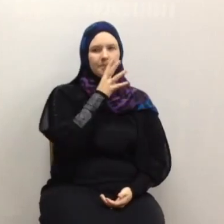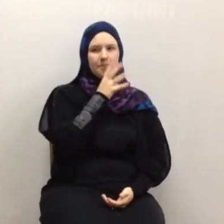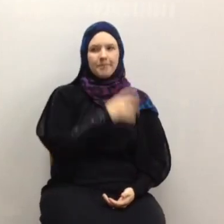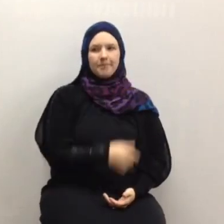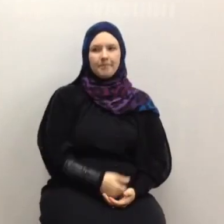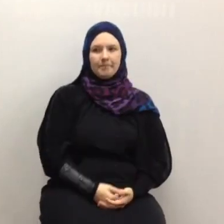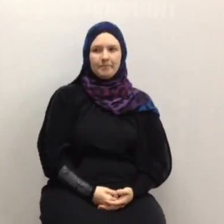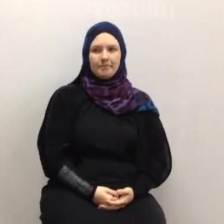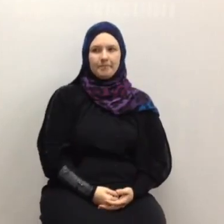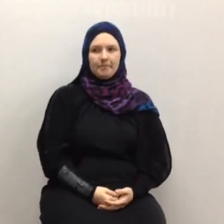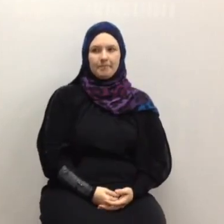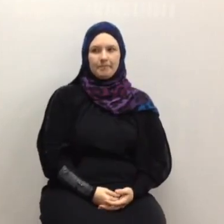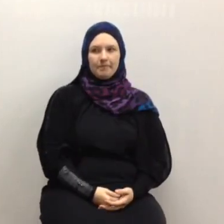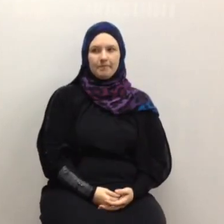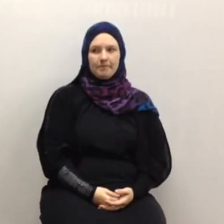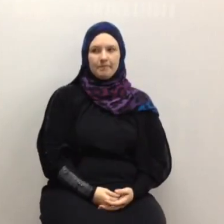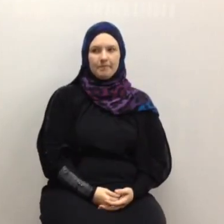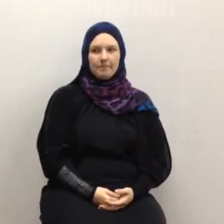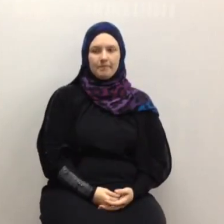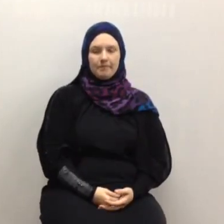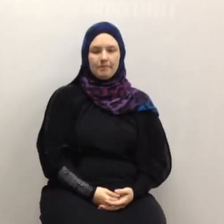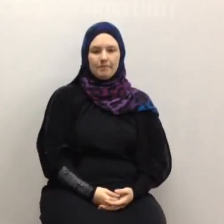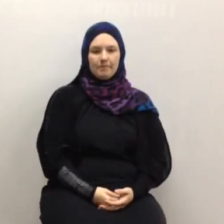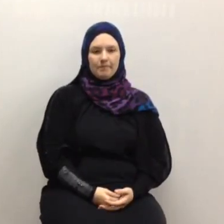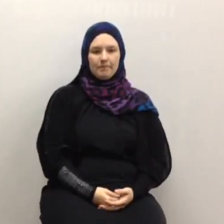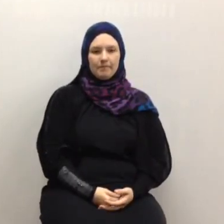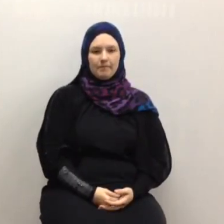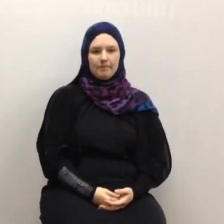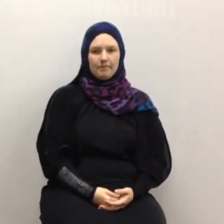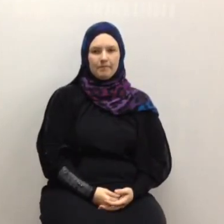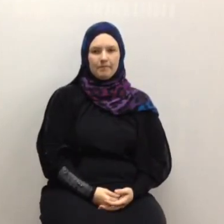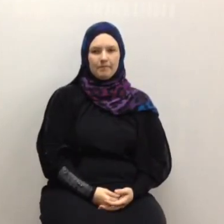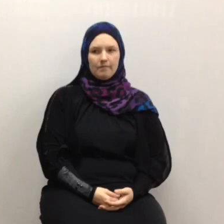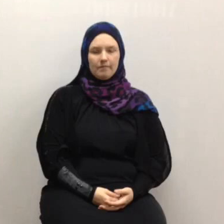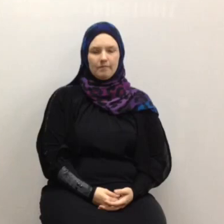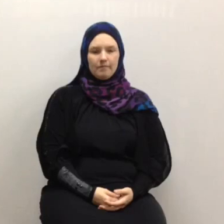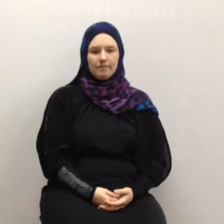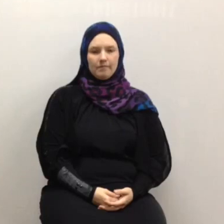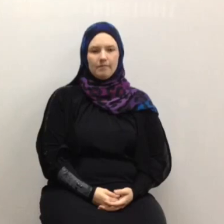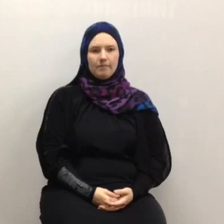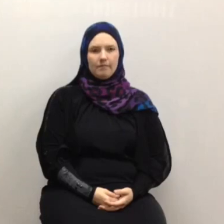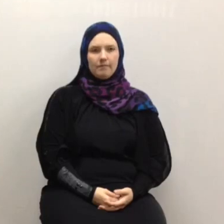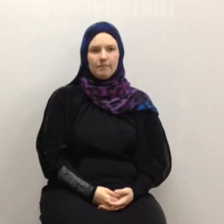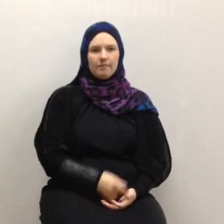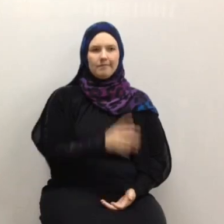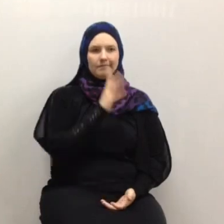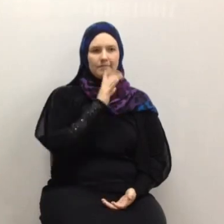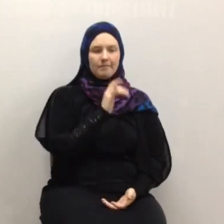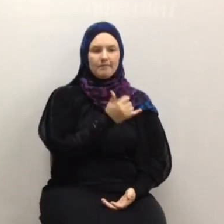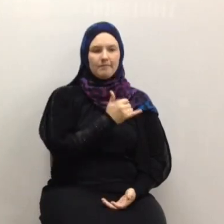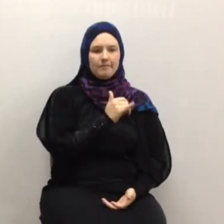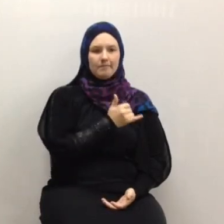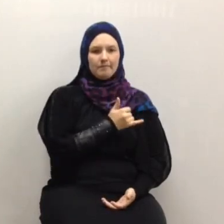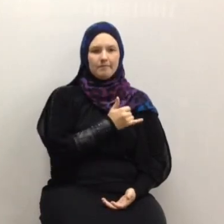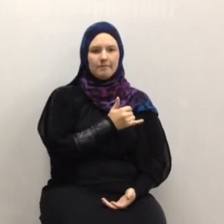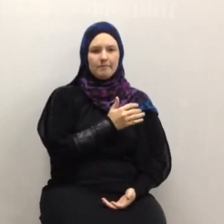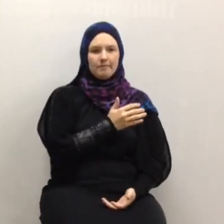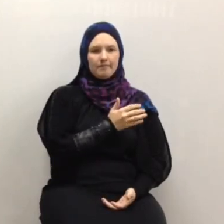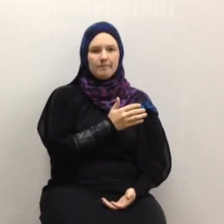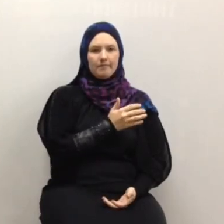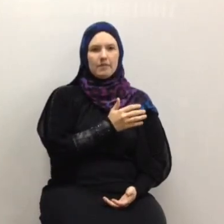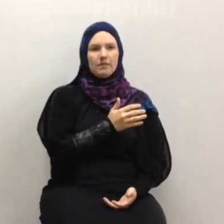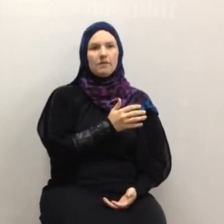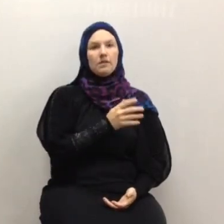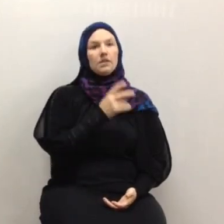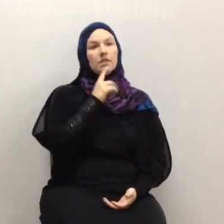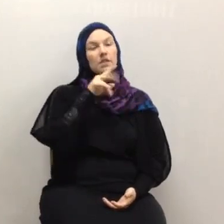لَأَزِيدَنَّكُمْ وَلَإِنْ كَفَرْتُمْ إِنَّ عَذَابِي لَشَدِيدٌ. And behold and remember, as